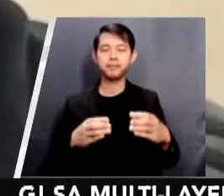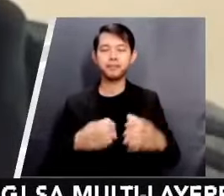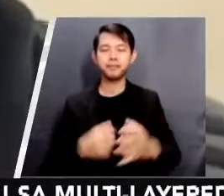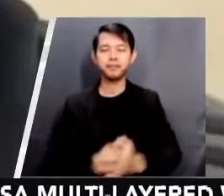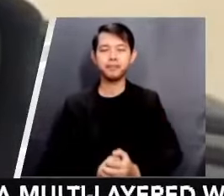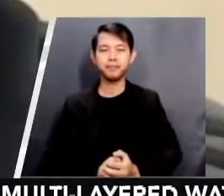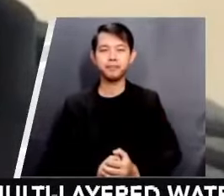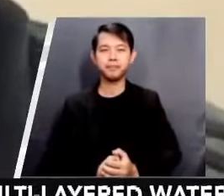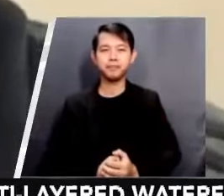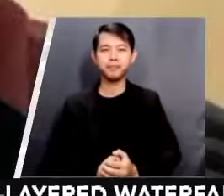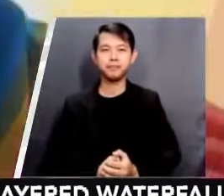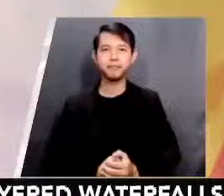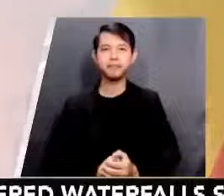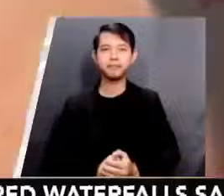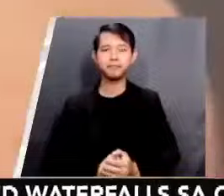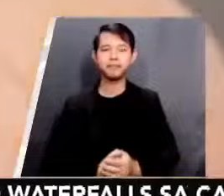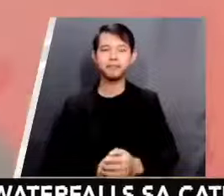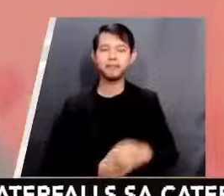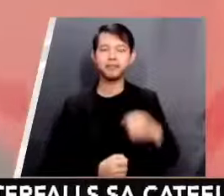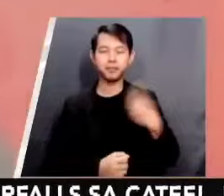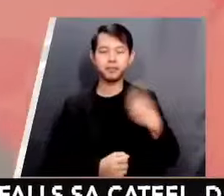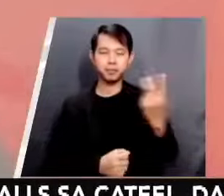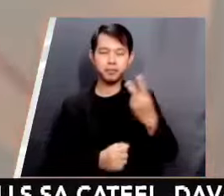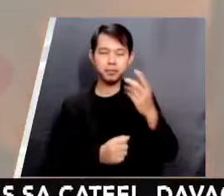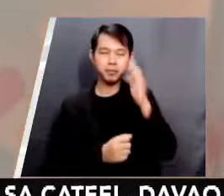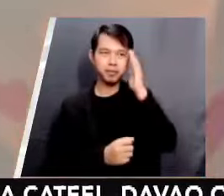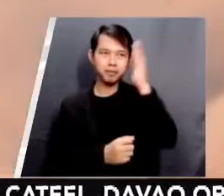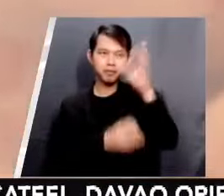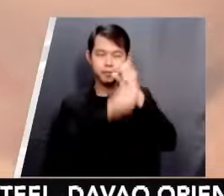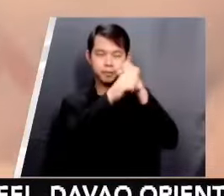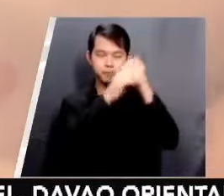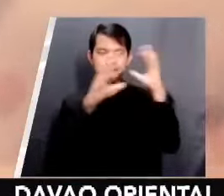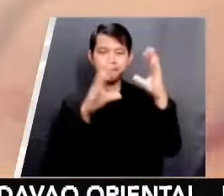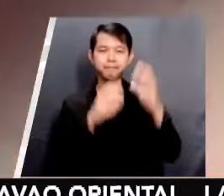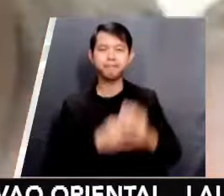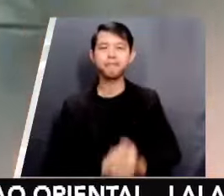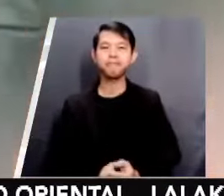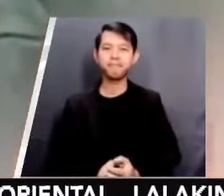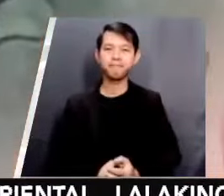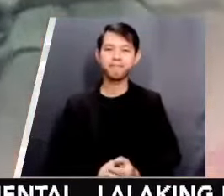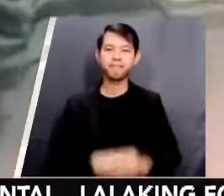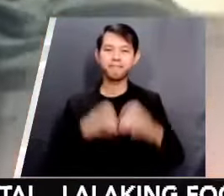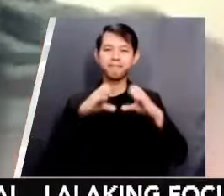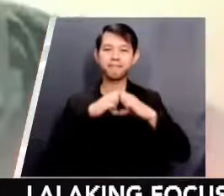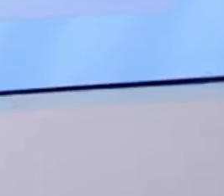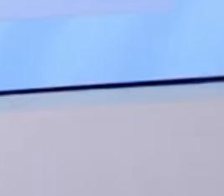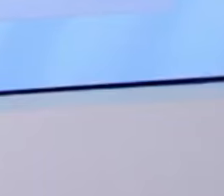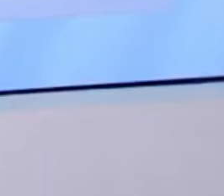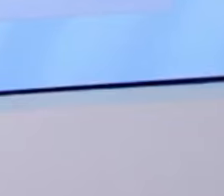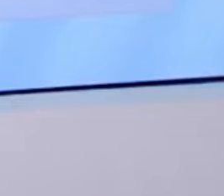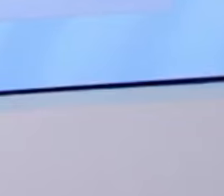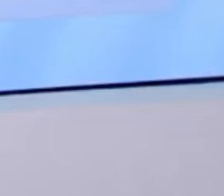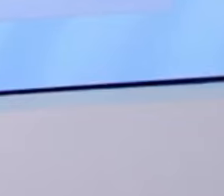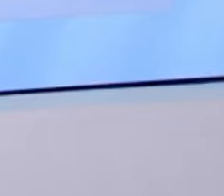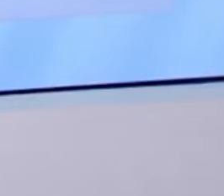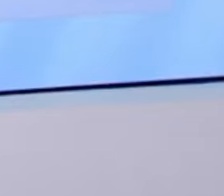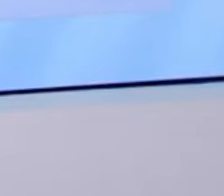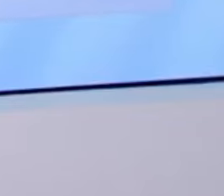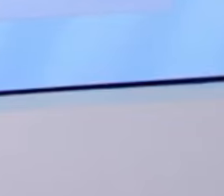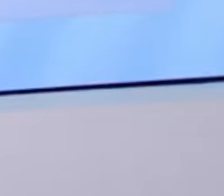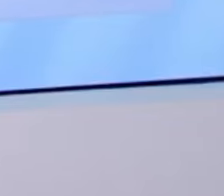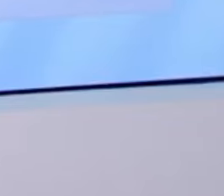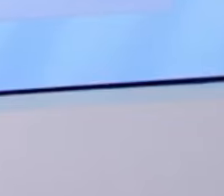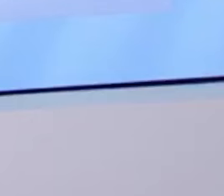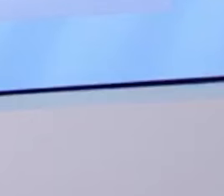akin, gano'n na nakikita niya na ako in the future. Mariz Umali nagbabalita para sa GMA Integrated News. Huwag magpahuli sa